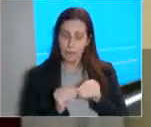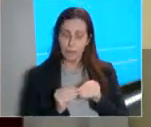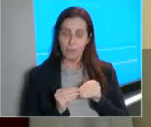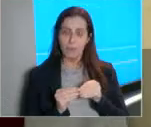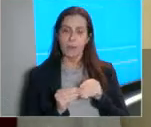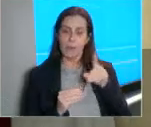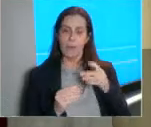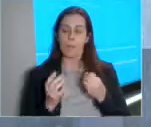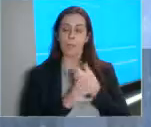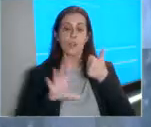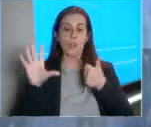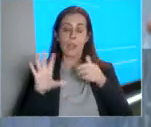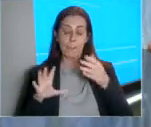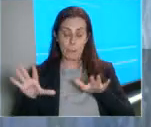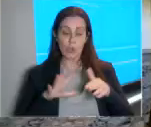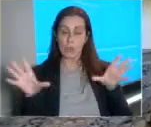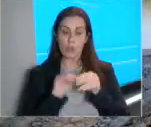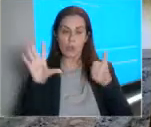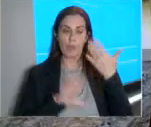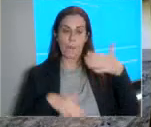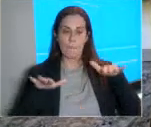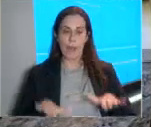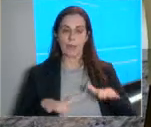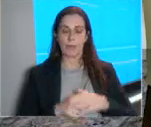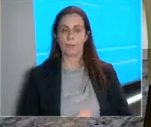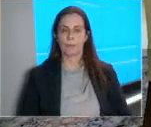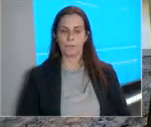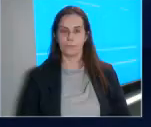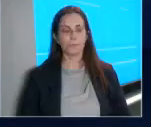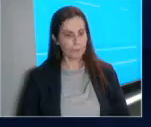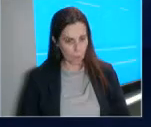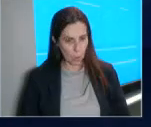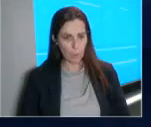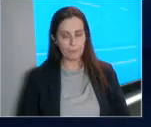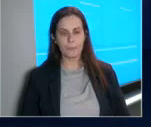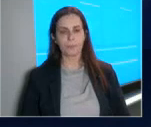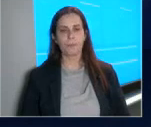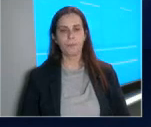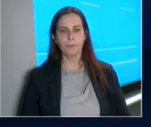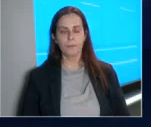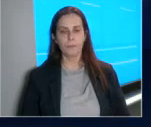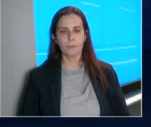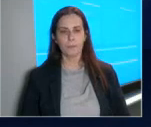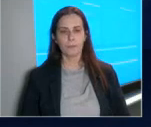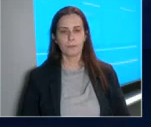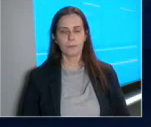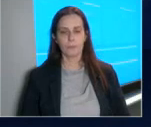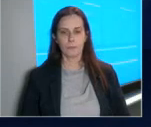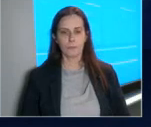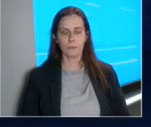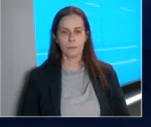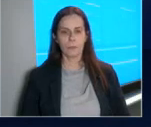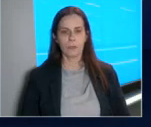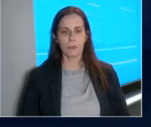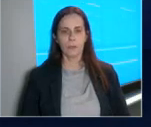ביחד מרכיבים 60, ממשלה עם 65 מנדטים. תודה רבה לך, חבר הכנסת אלכס קושניר, ישראל ביתנו. תודה רבה,